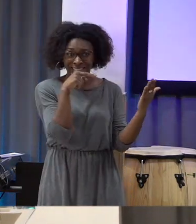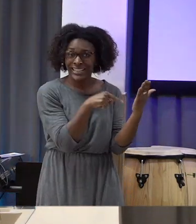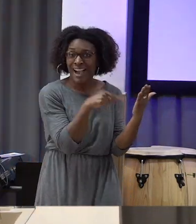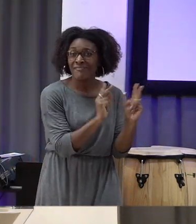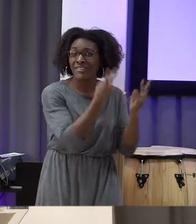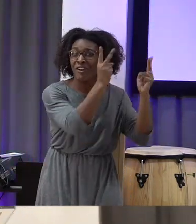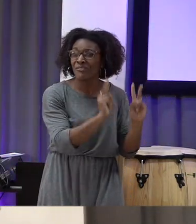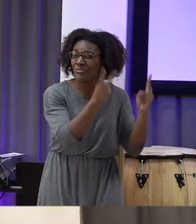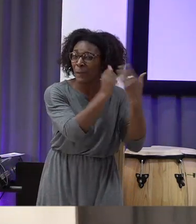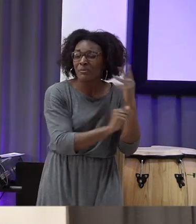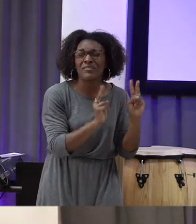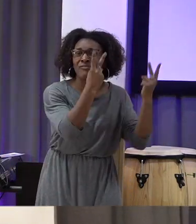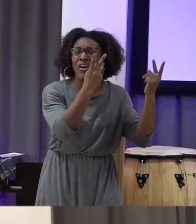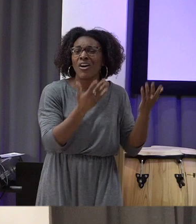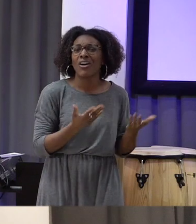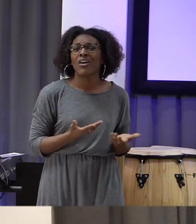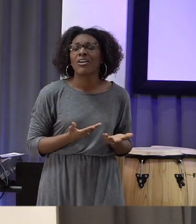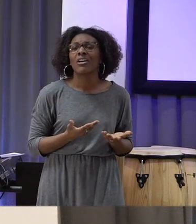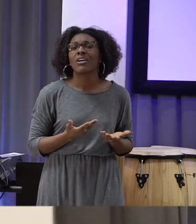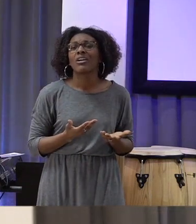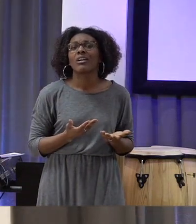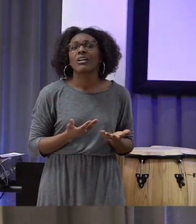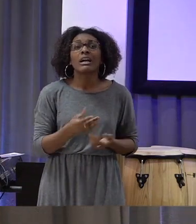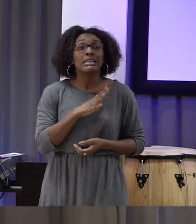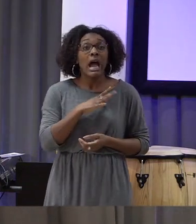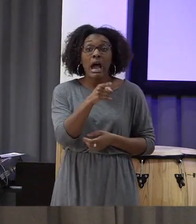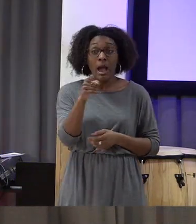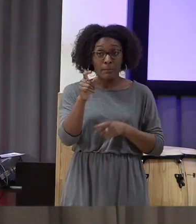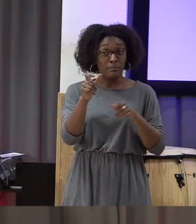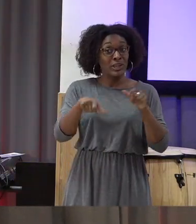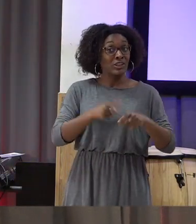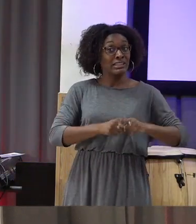Il y a des chapitres où il y a des livres que certains n'aiment pas.